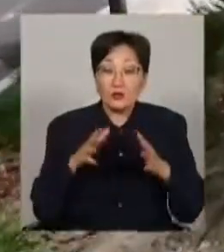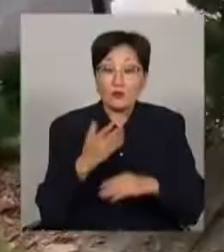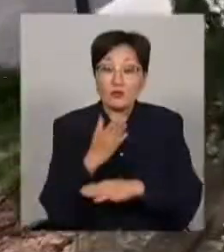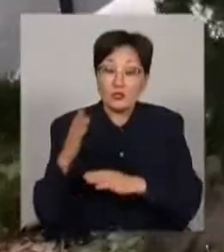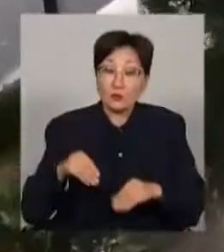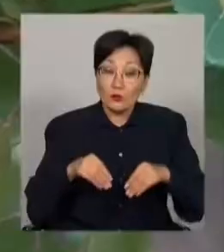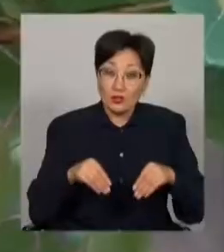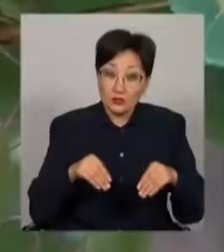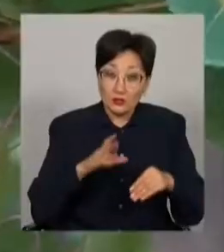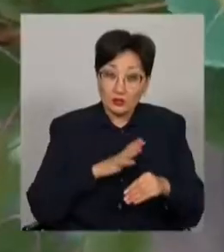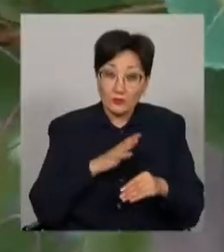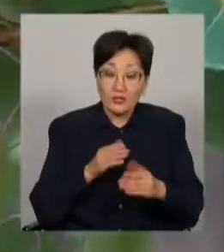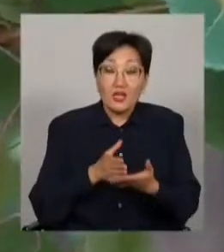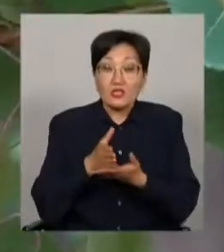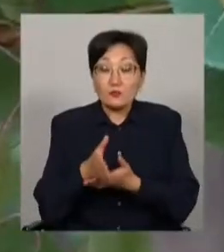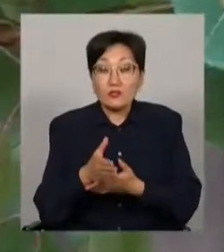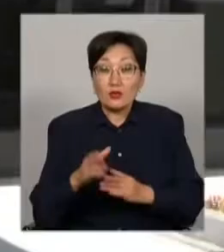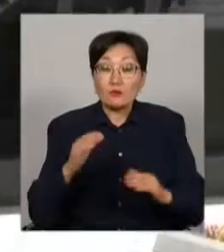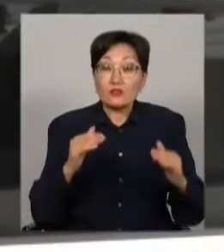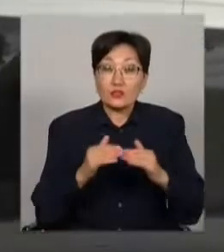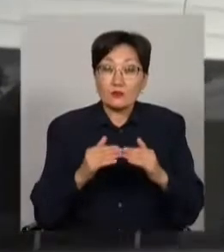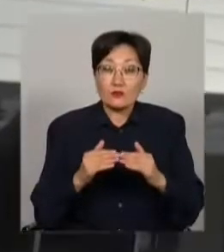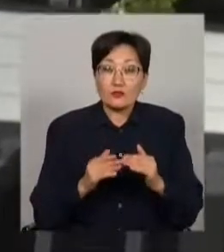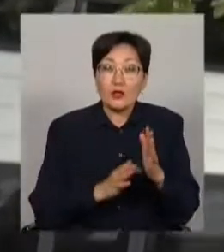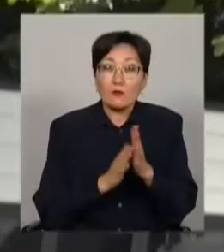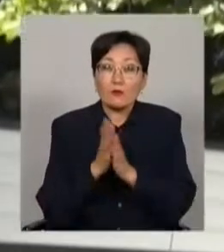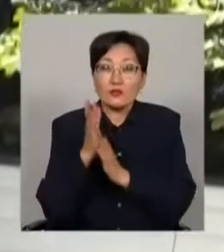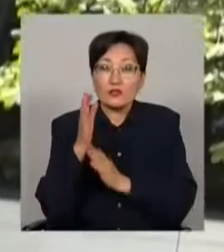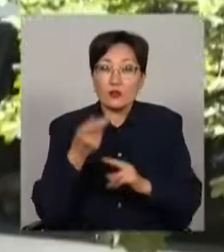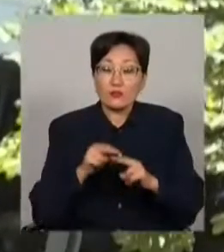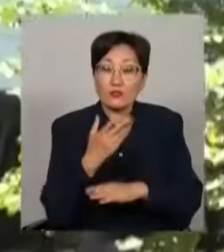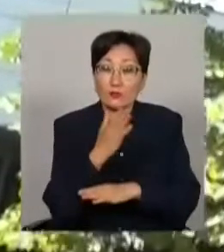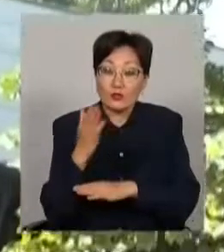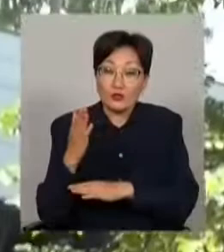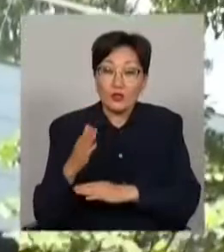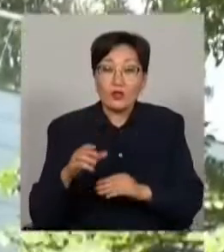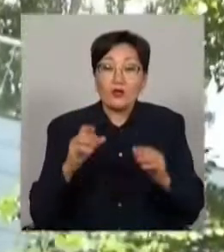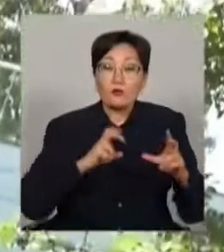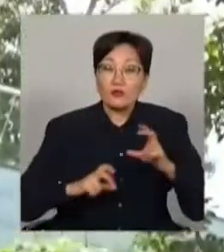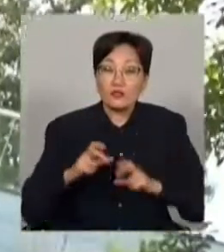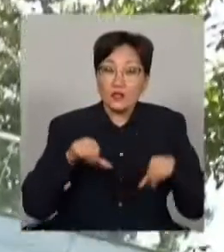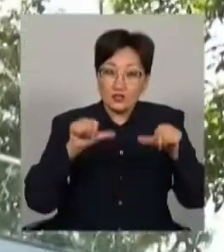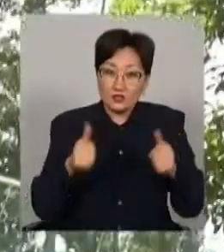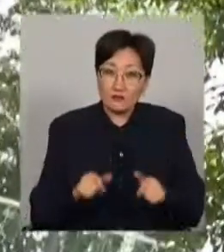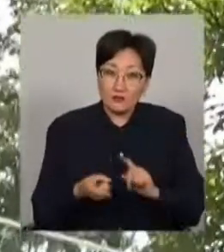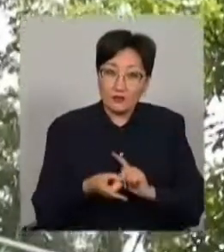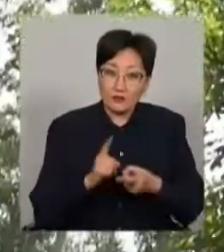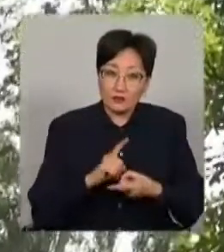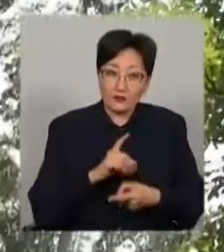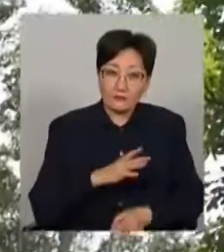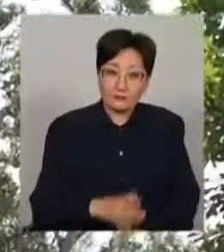желек отырғызылыпты. Ал кіреберісте ғимаратпен таласып өсіп тұрған бұл талшын ағашы білім ордасының символына айналған.